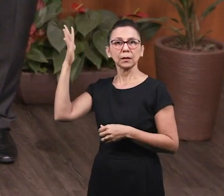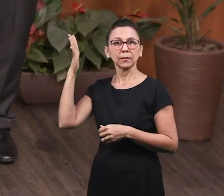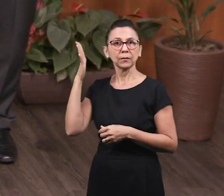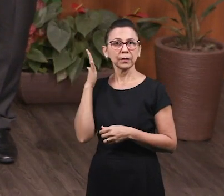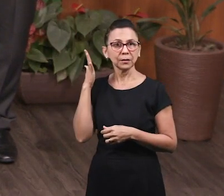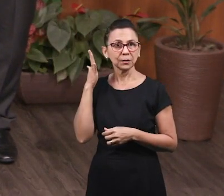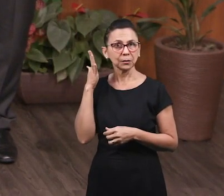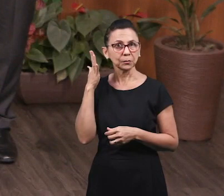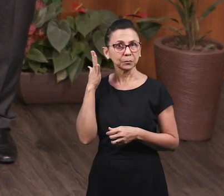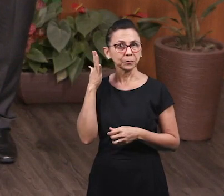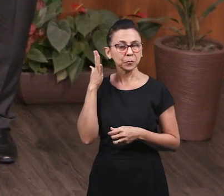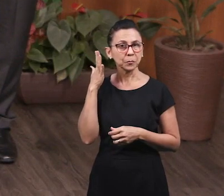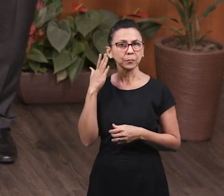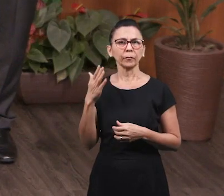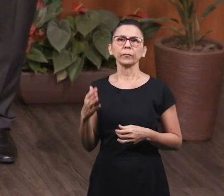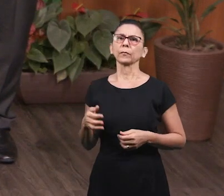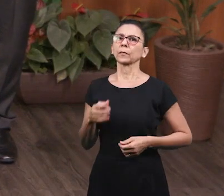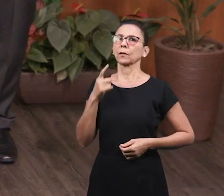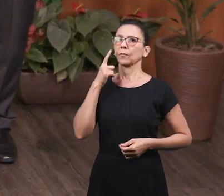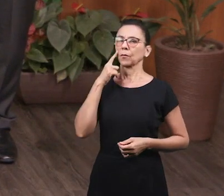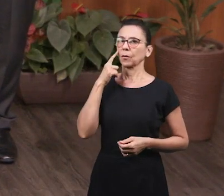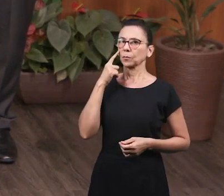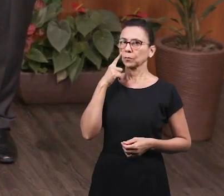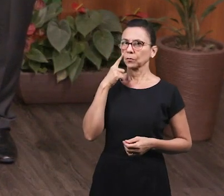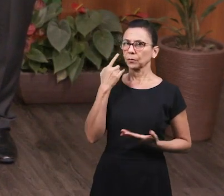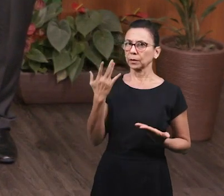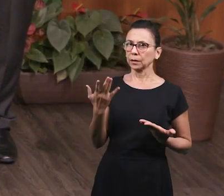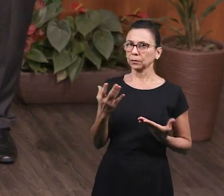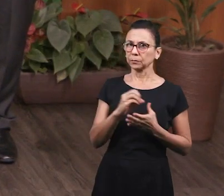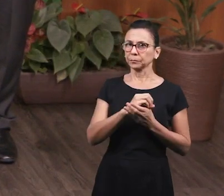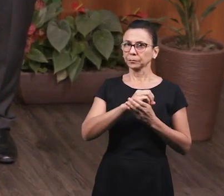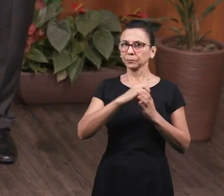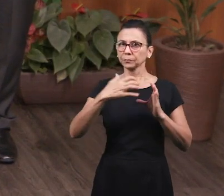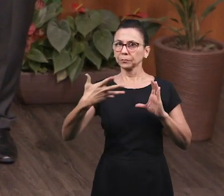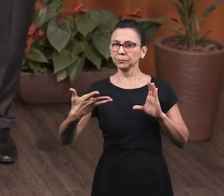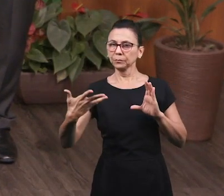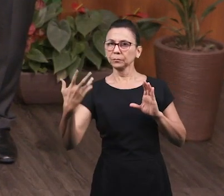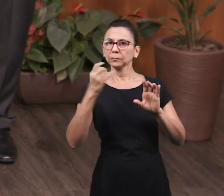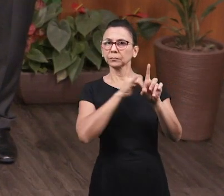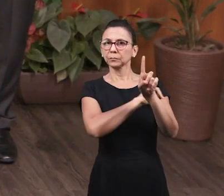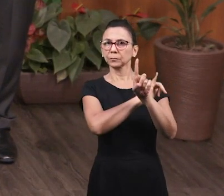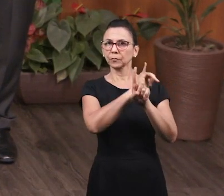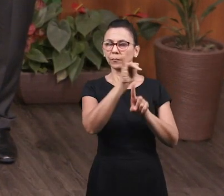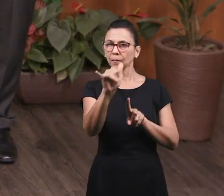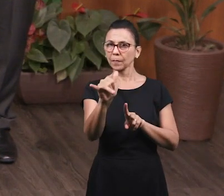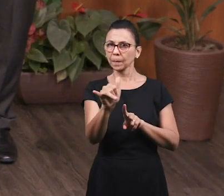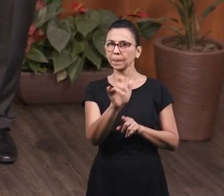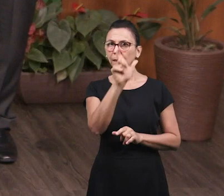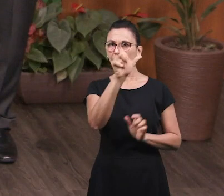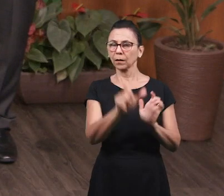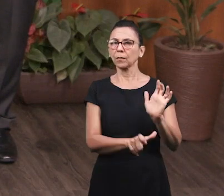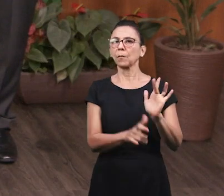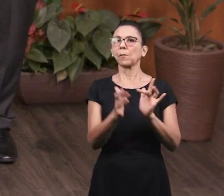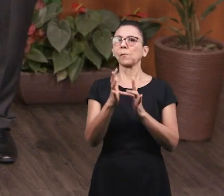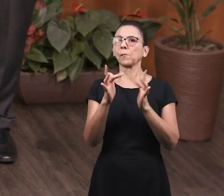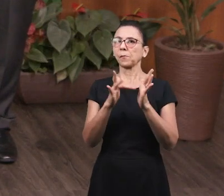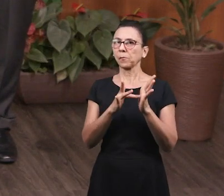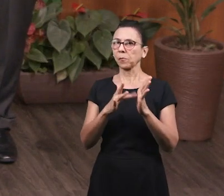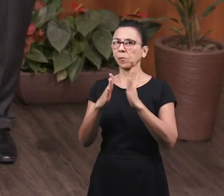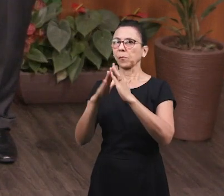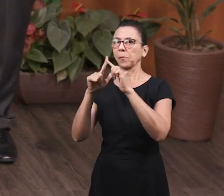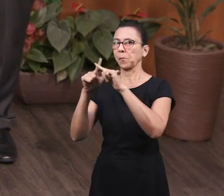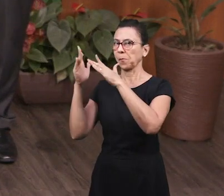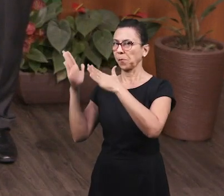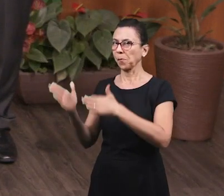tout cela, nous sommes en train de voir des aspects prophétiques sur le Seigneur Jésus et